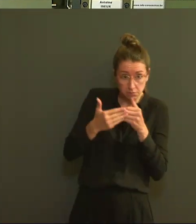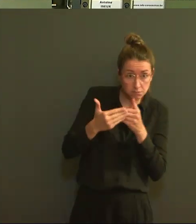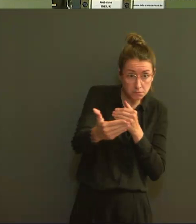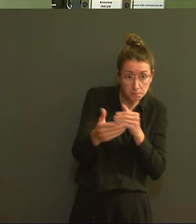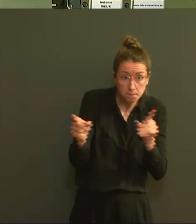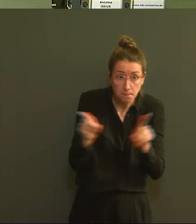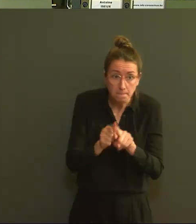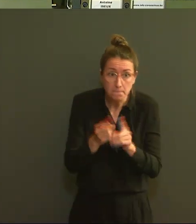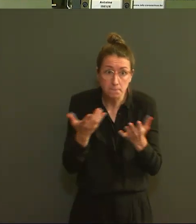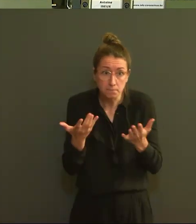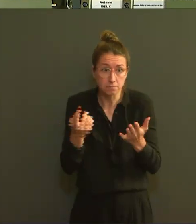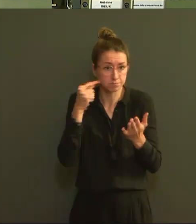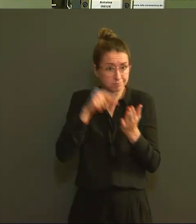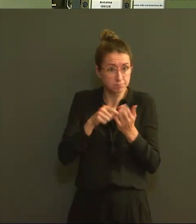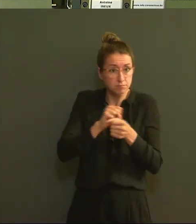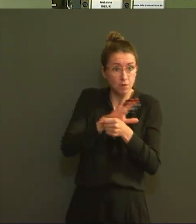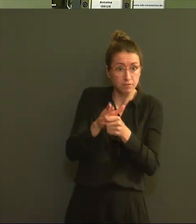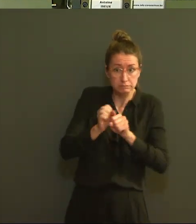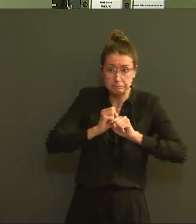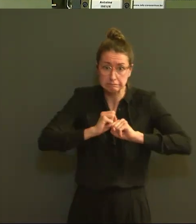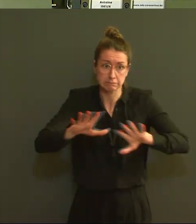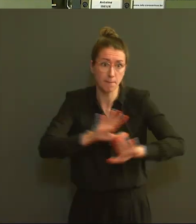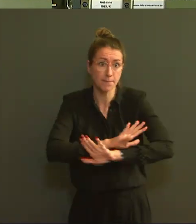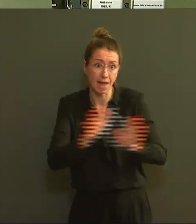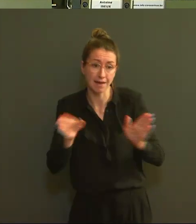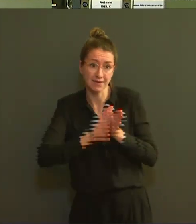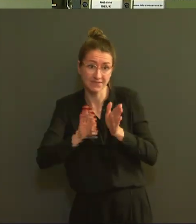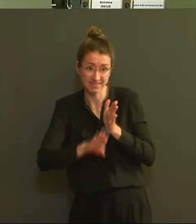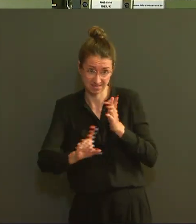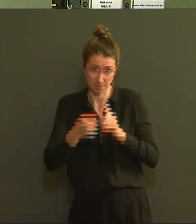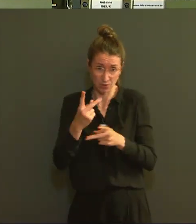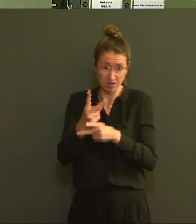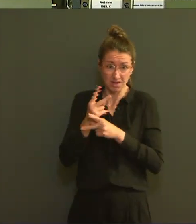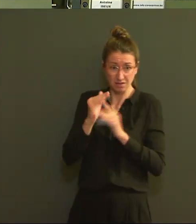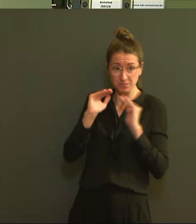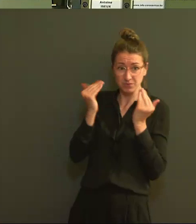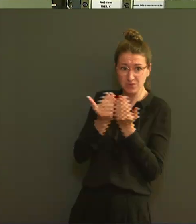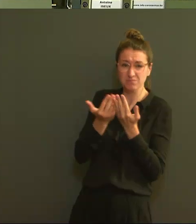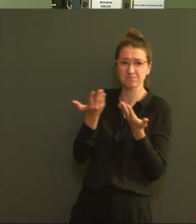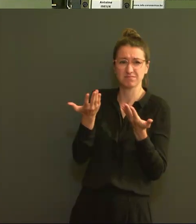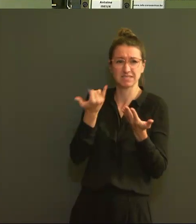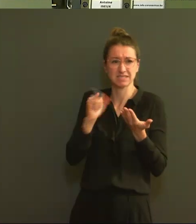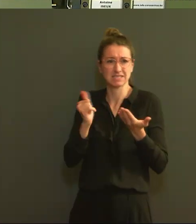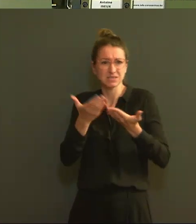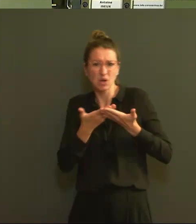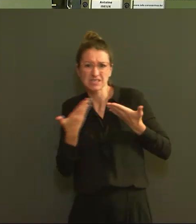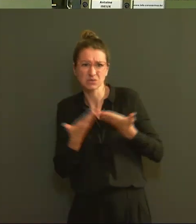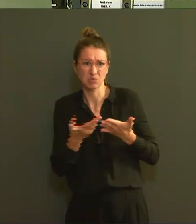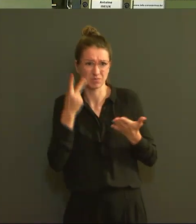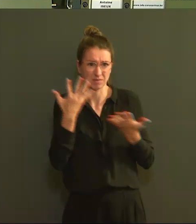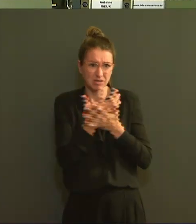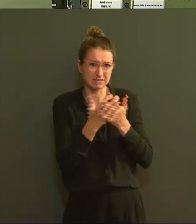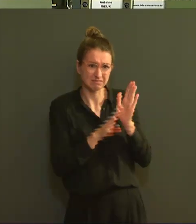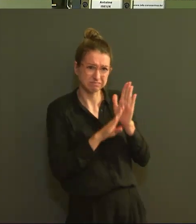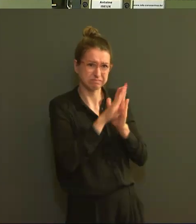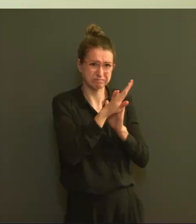contrôle de manière durable? Autrement dit, diminuer la bulle quand la situation est moins bonne et l'augmenter à nouveau quand la situation est